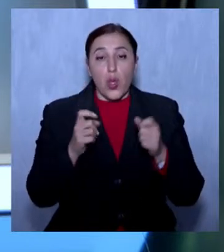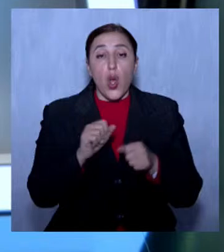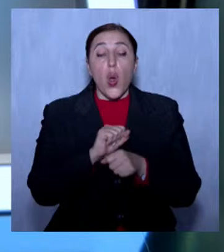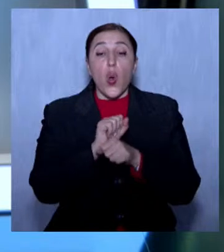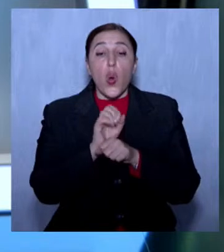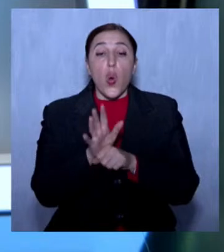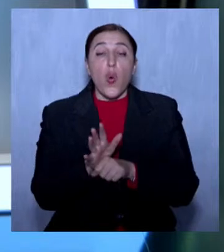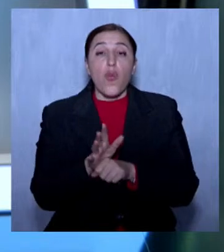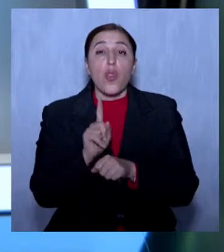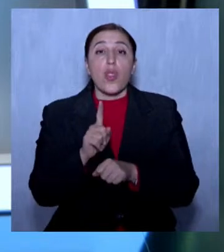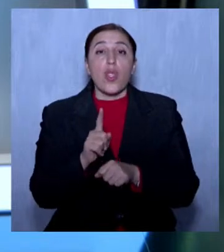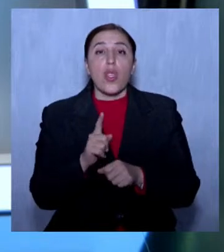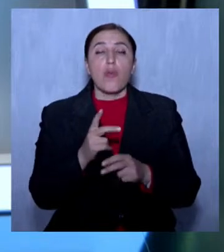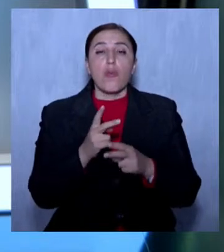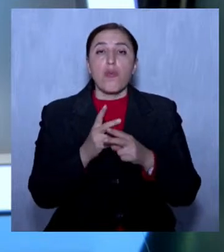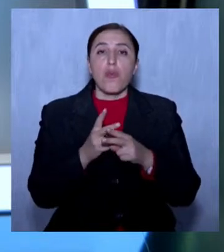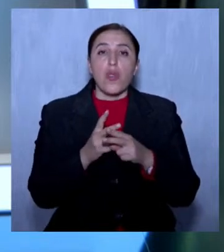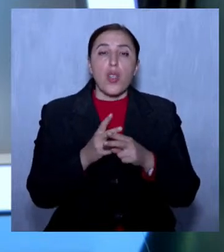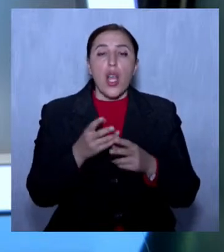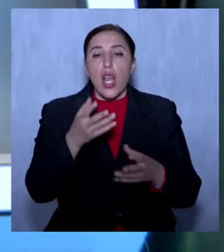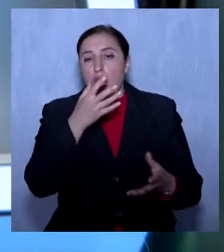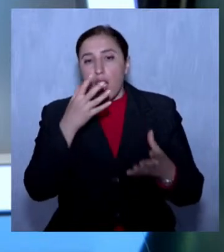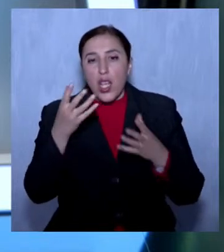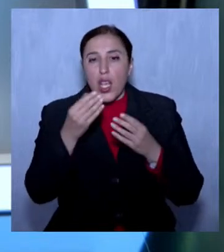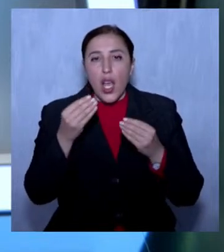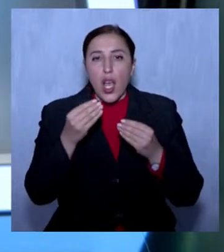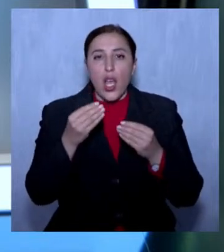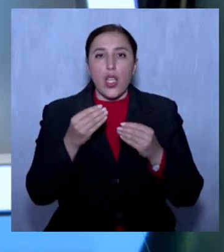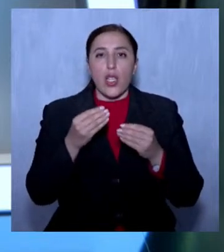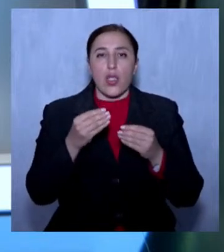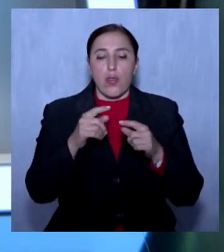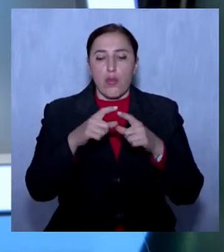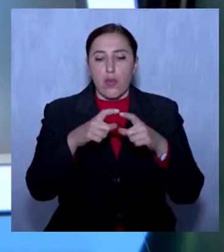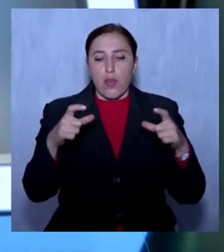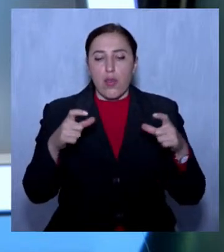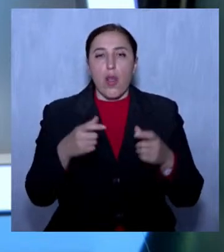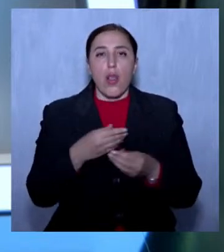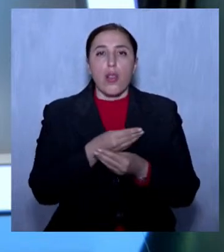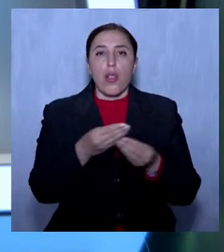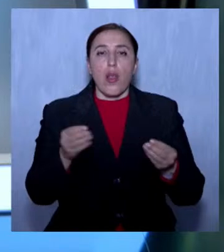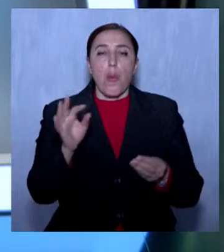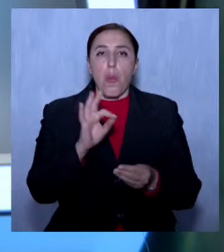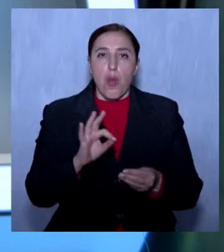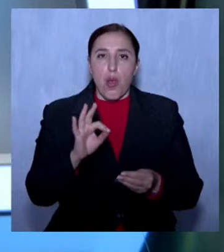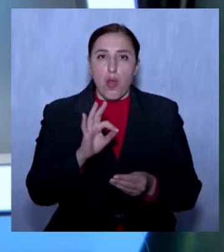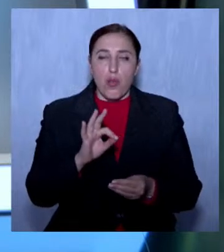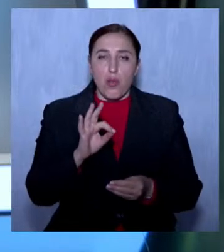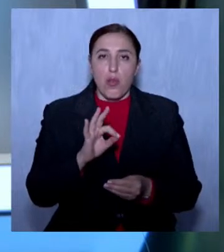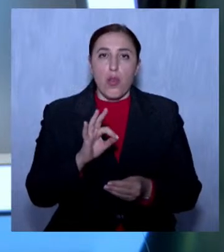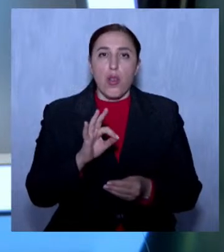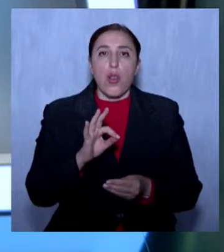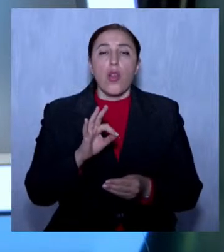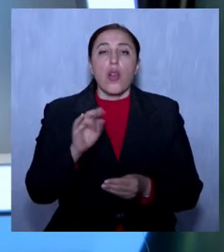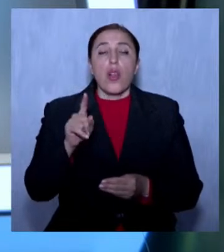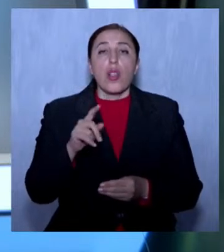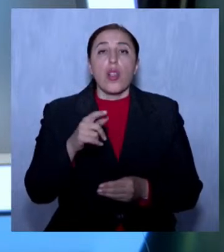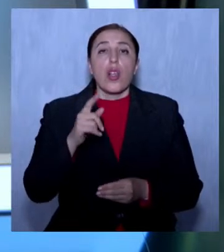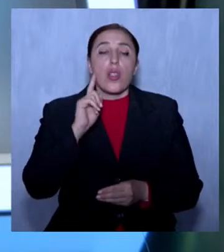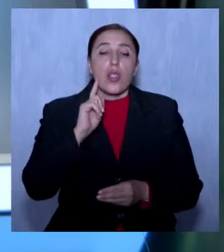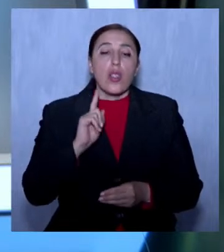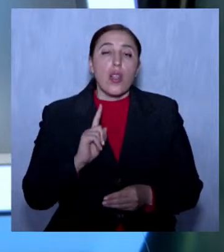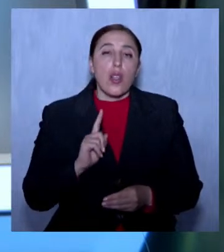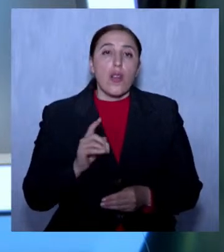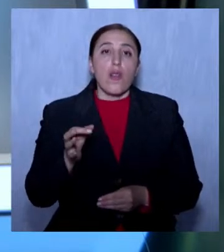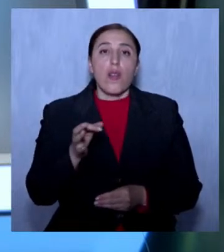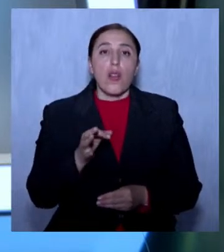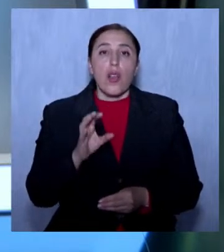COVID-ի դեմ պատվաստման կեղծ հավաստարագրեր տալու դեպքի բացահայտման մասին։ Դեպքը ըստ իրավապահների տեղի ունեցել Գեղարքունիքի